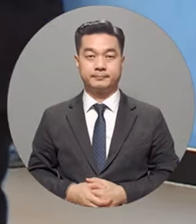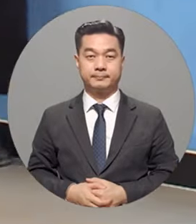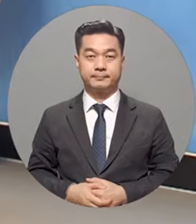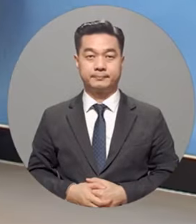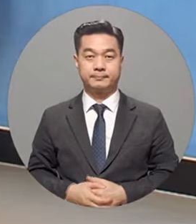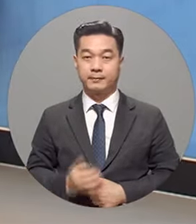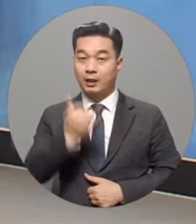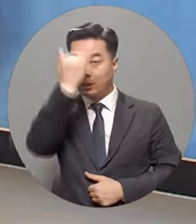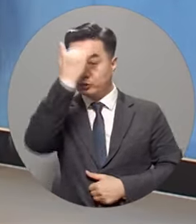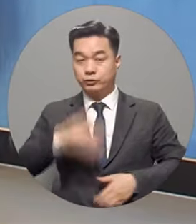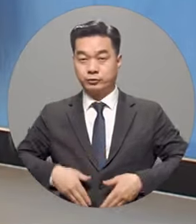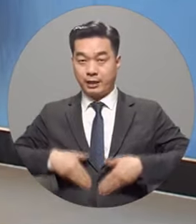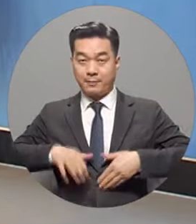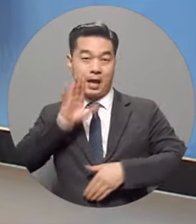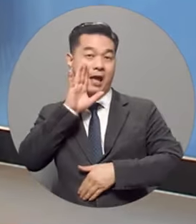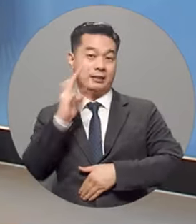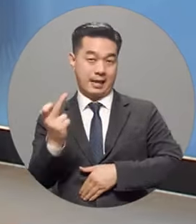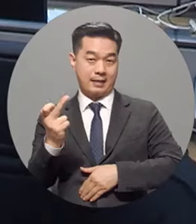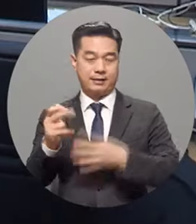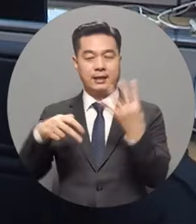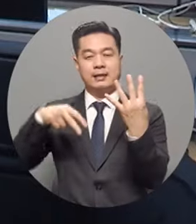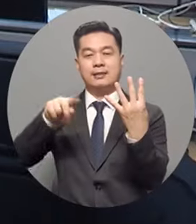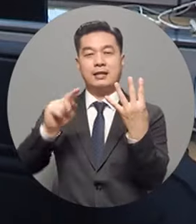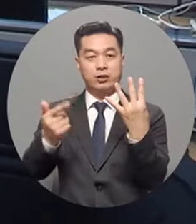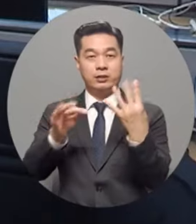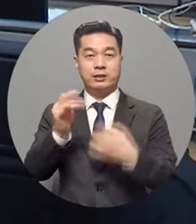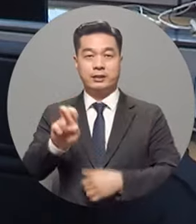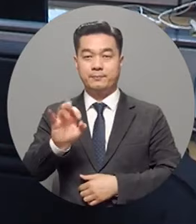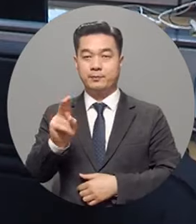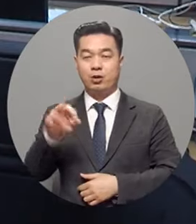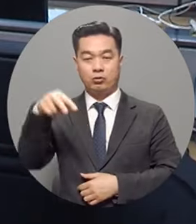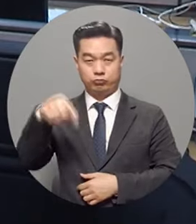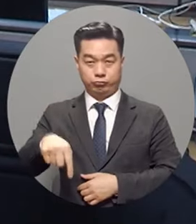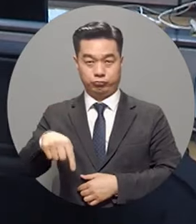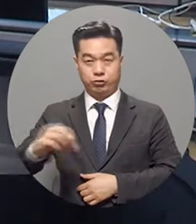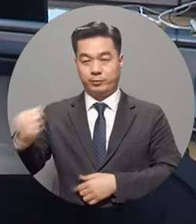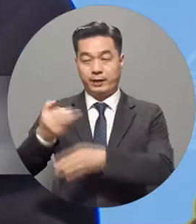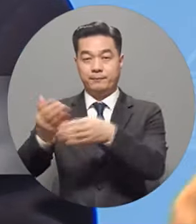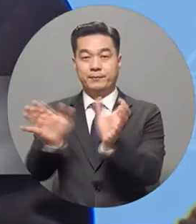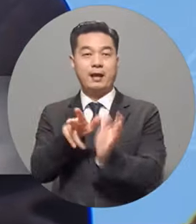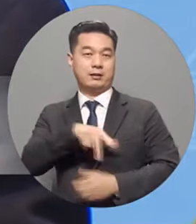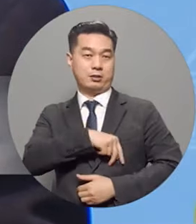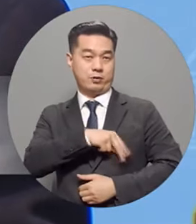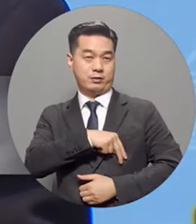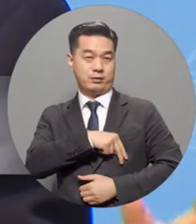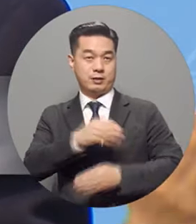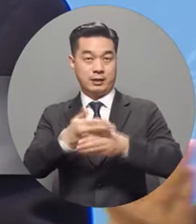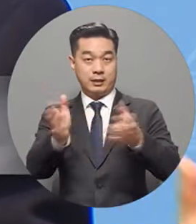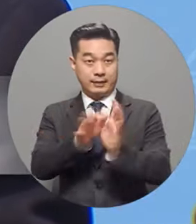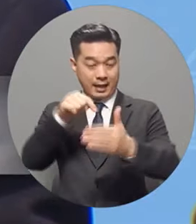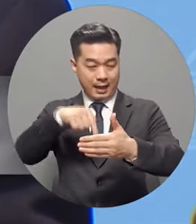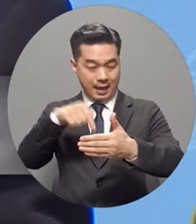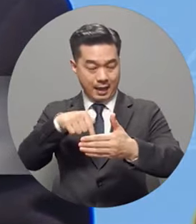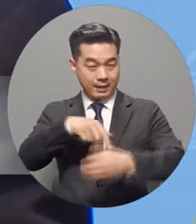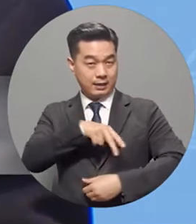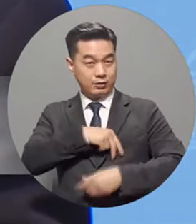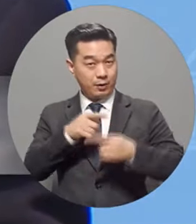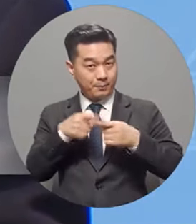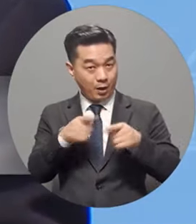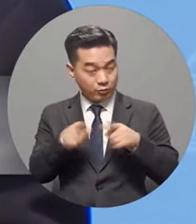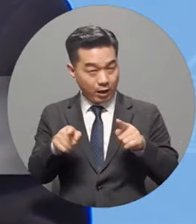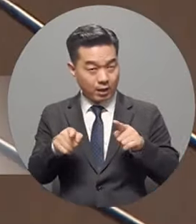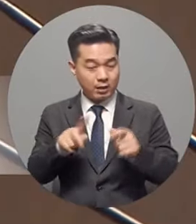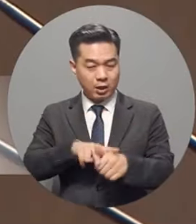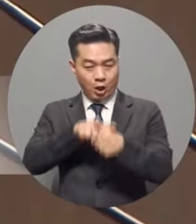충남 아산에서만 4번 당선된 이명수 국민의힘 의원. 당에서 실시한 현역 의원 평가 결과